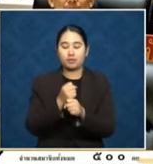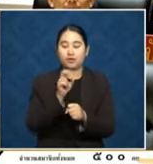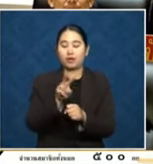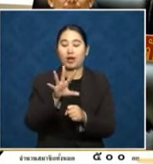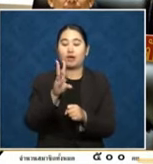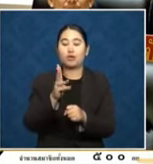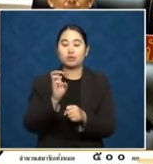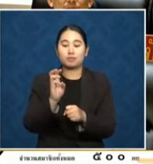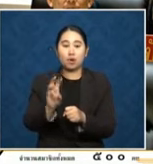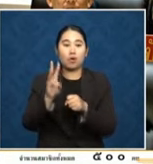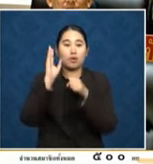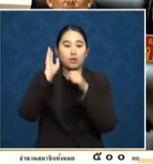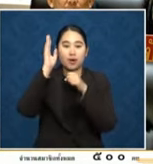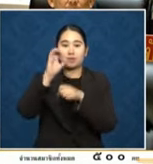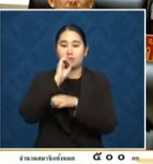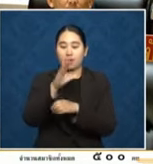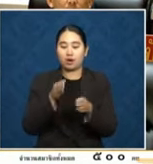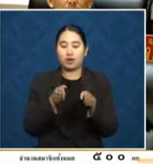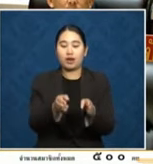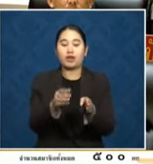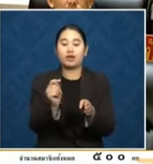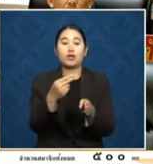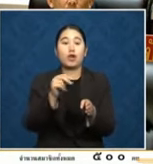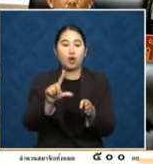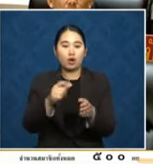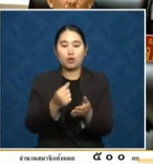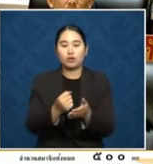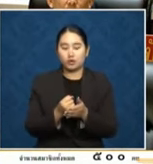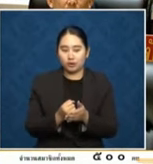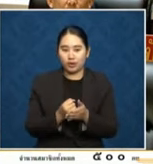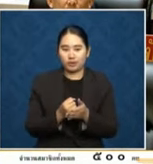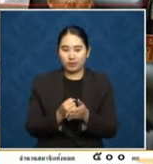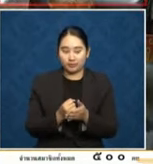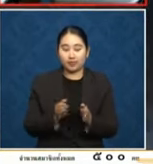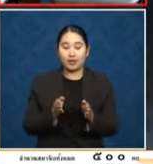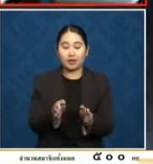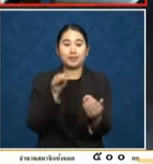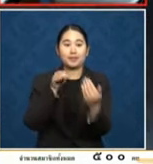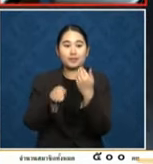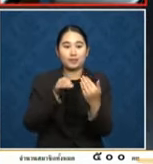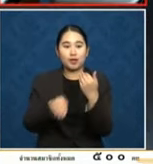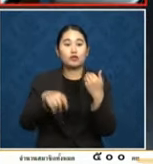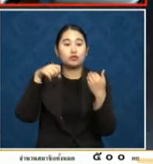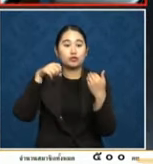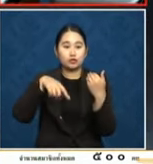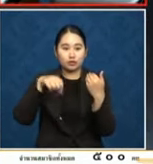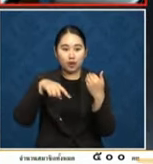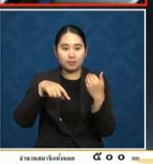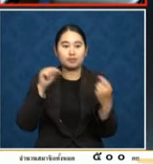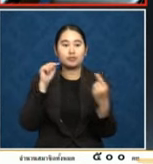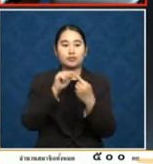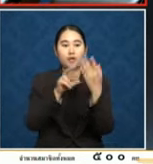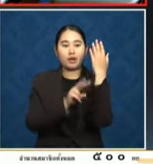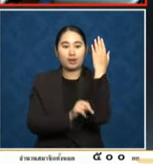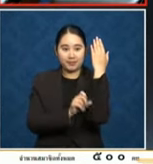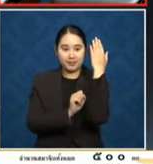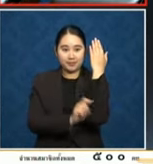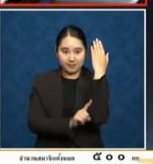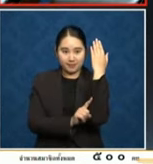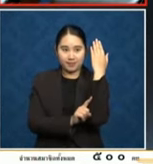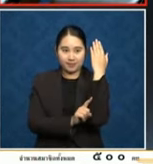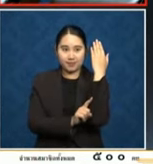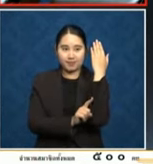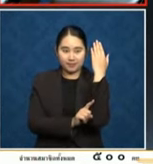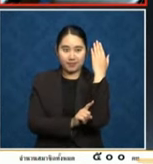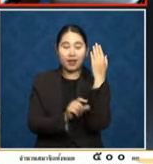2566ขอให้กรมทางหลวงชนบทซ่อมแซมถนนสายท่าเสม็ดหัวไซ ซึ่งอยู่ในเขตพื้นที่ตำบลท่าเสม็ด